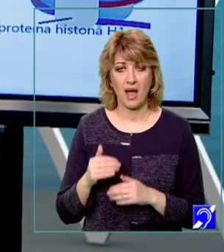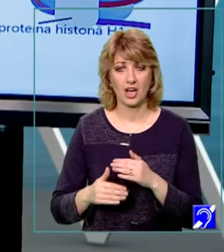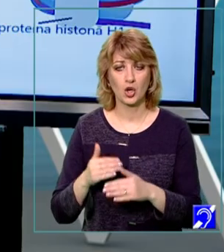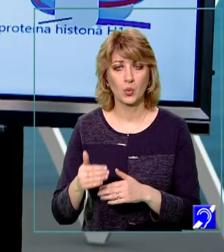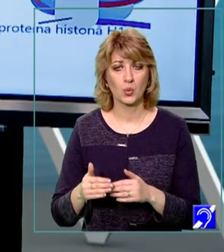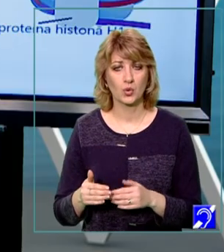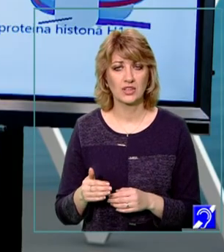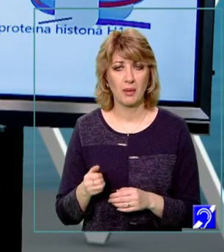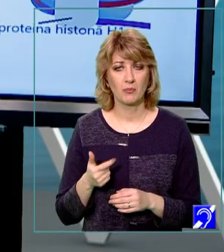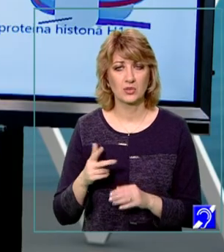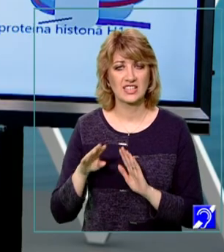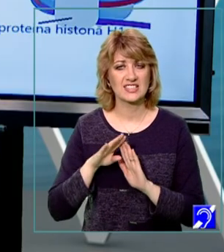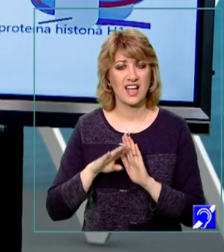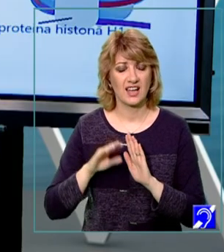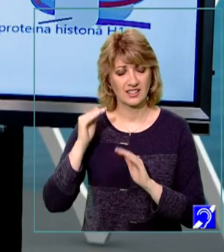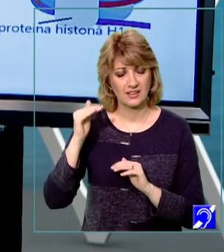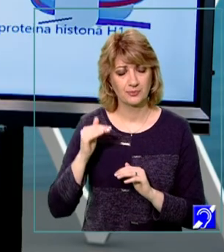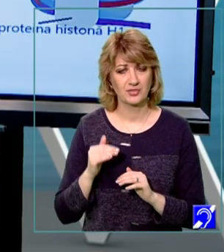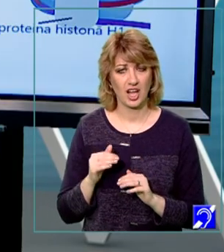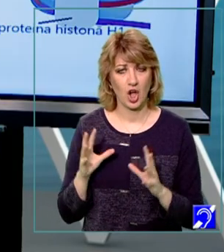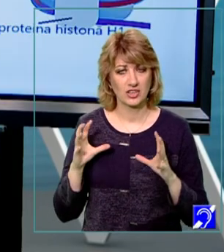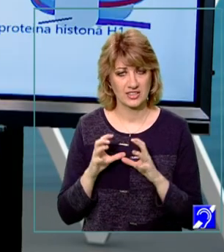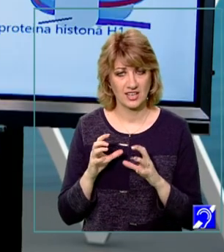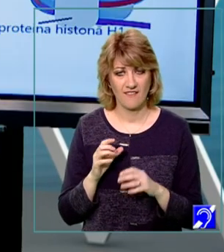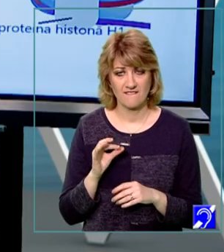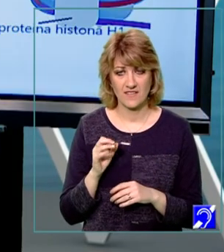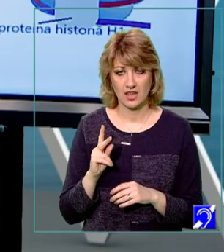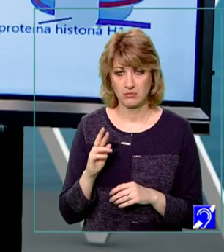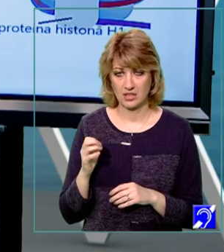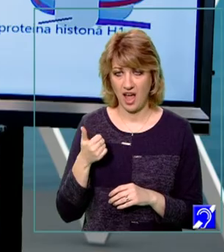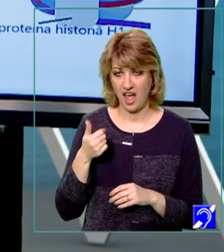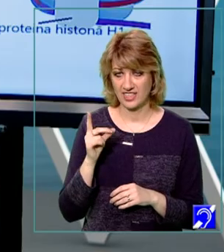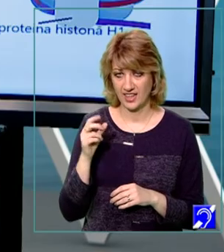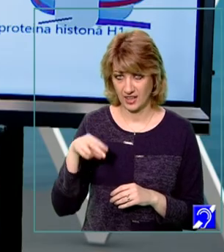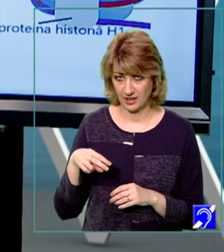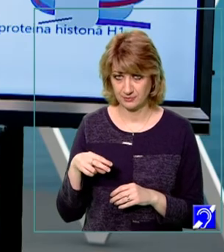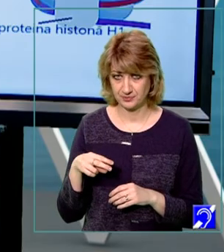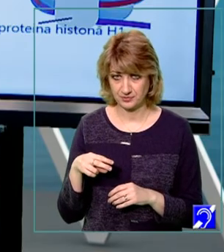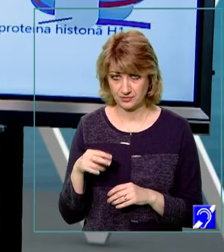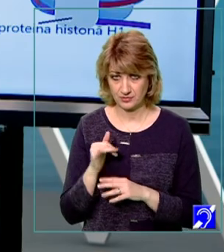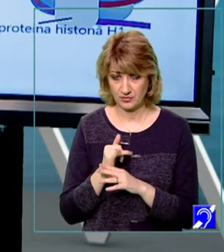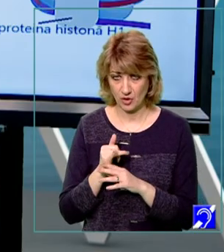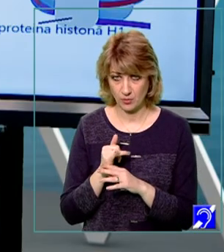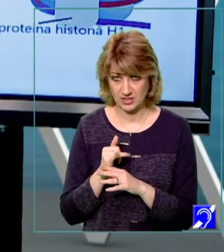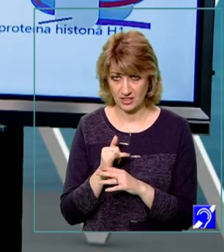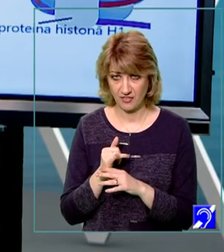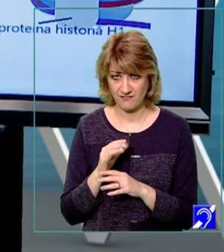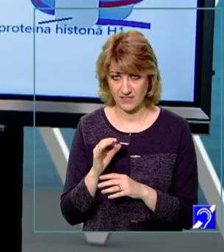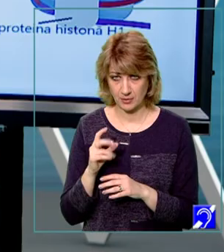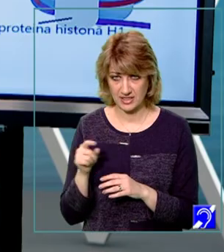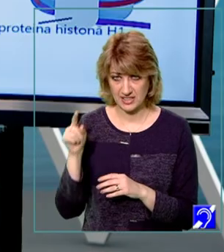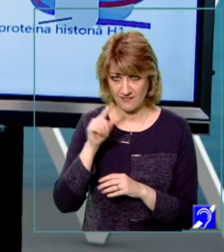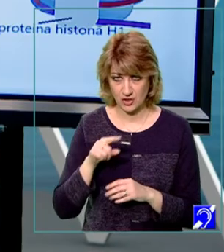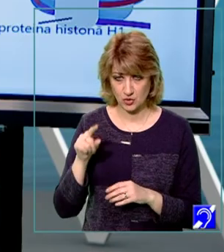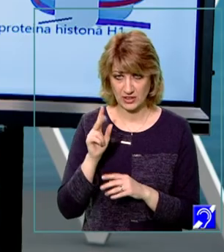stadii de condensare. Observăm aici fibra de ADN. Observăm că fibra de ADN se înfășoară de două ori